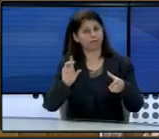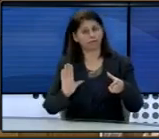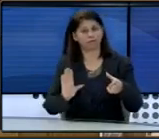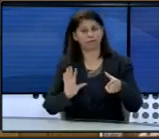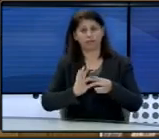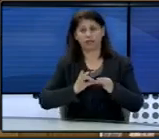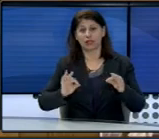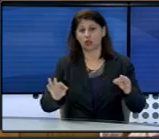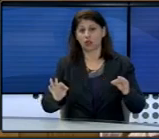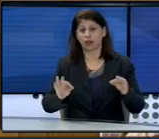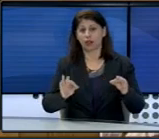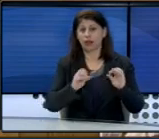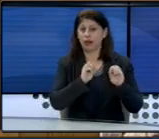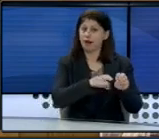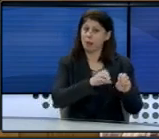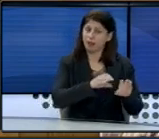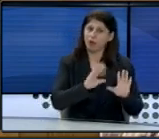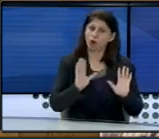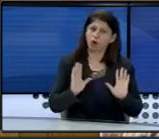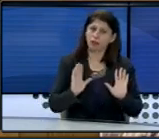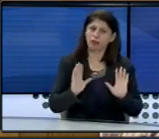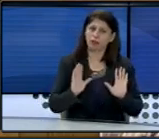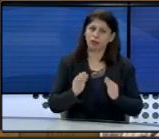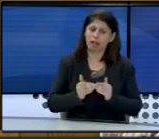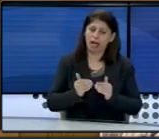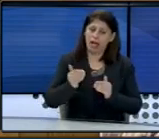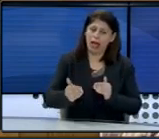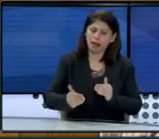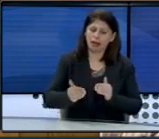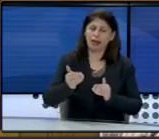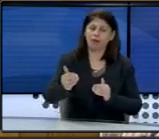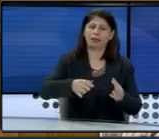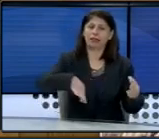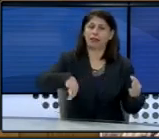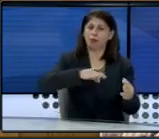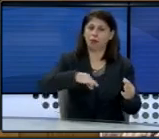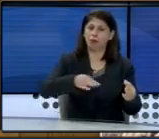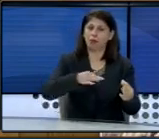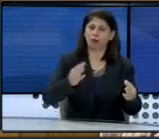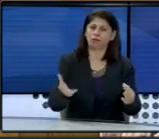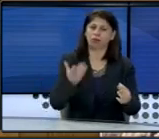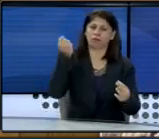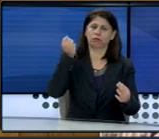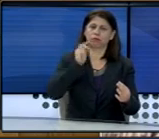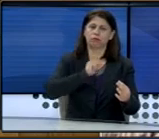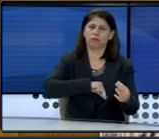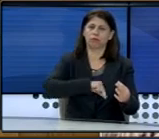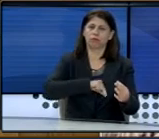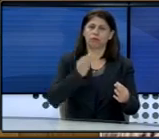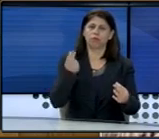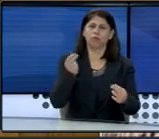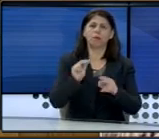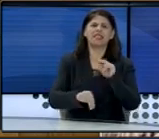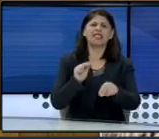η ιστορία να διδάσκει ότι η αναβλητική διπλωματία εξασφαλίζει ψήφους στο εσωτερικό της